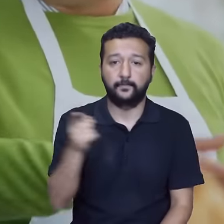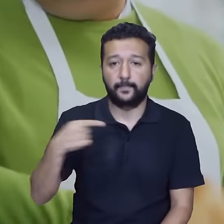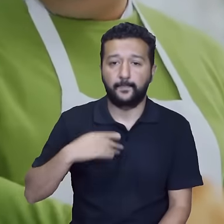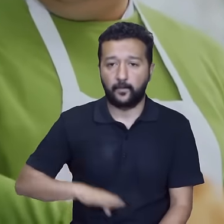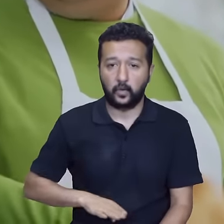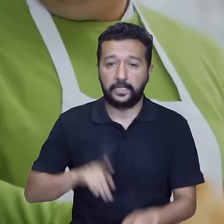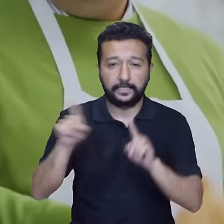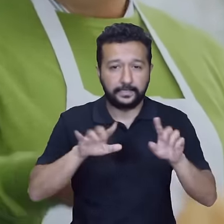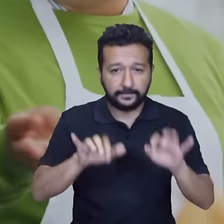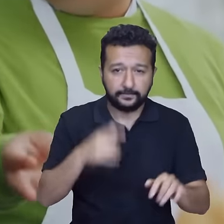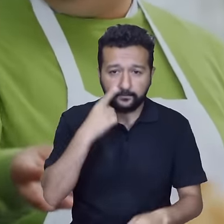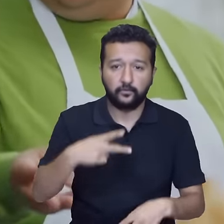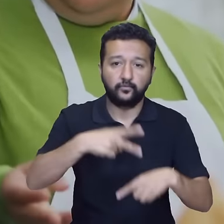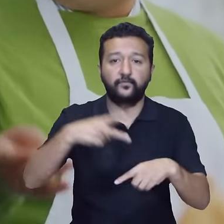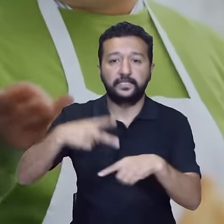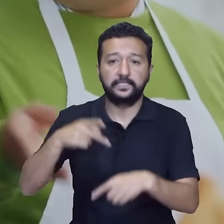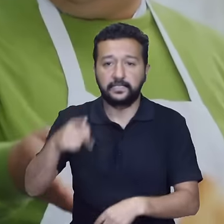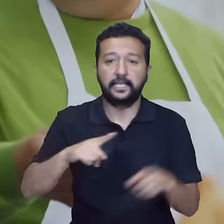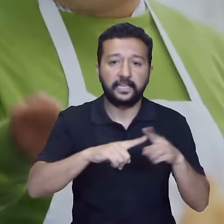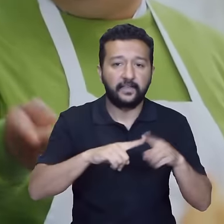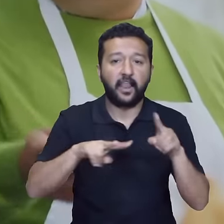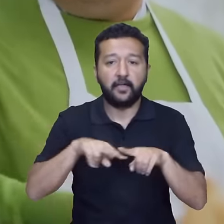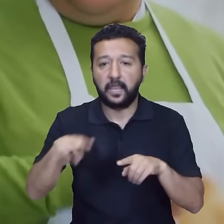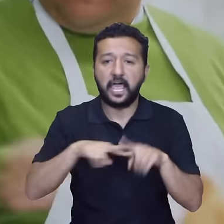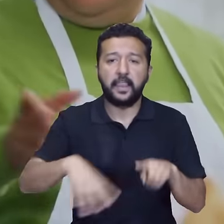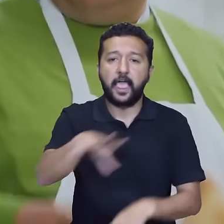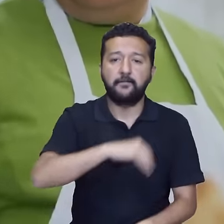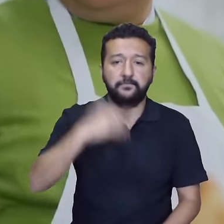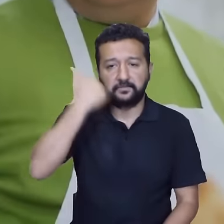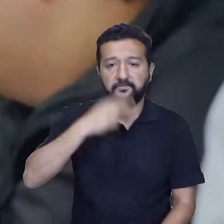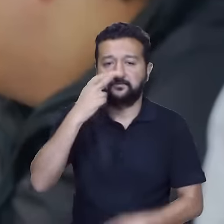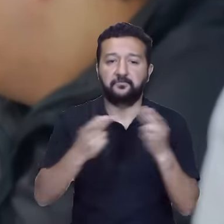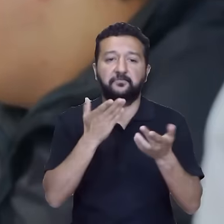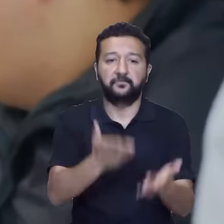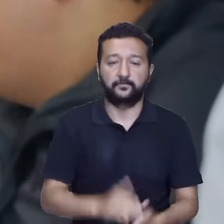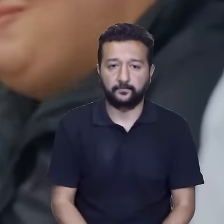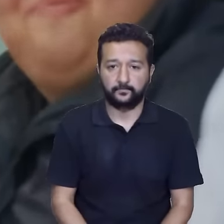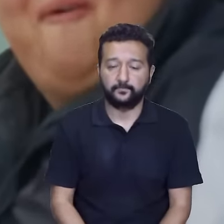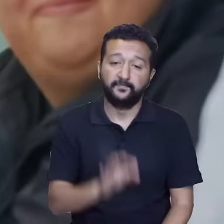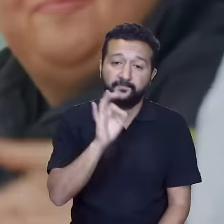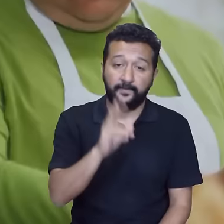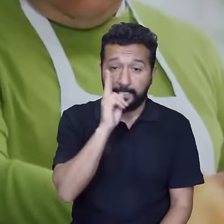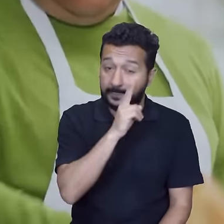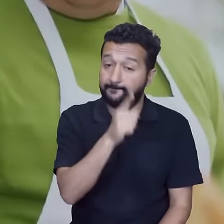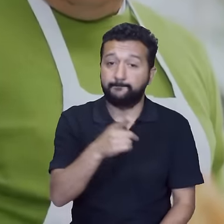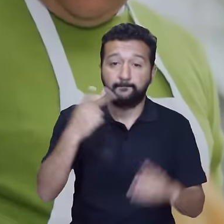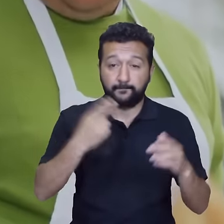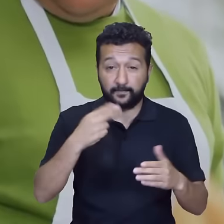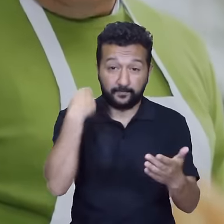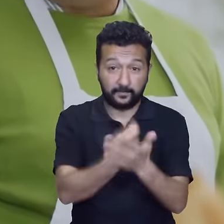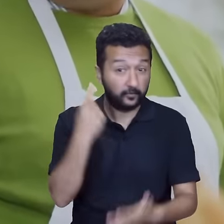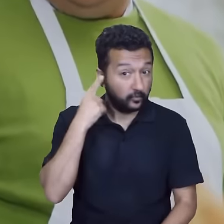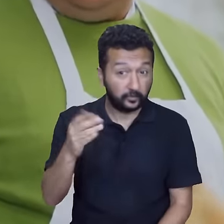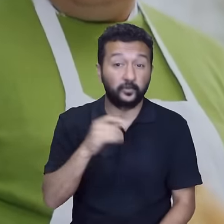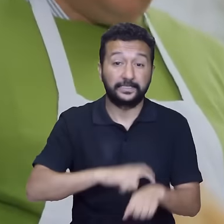Benim oğlan da girdi internete. Zülfü Ziya, Tatavlalı Ahmet, Arif, hepsi palavraymış. Tabii yengen bir de tabloya verdiğin parayı